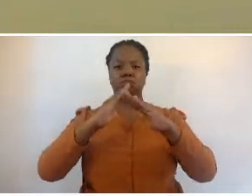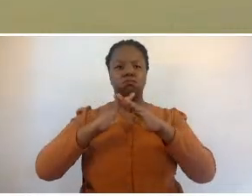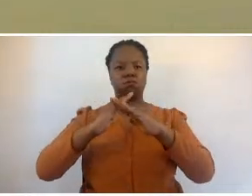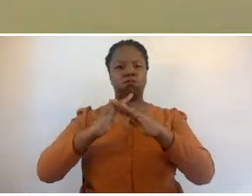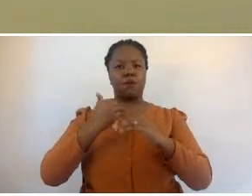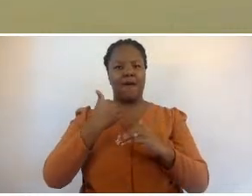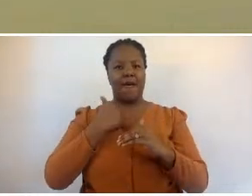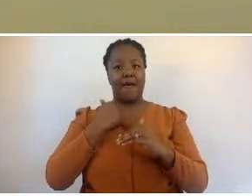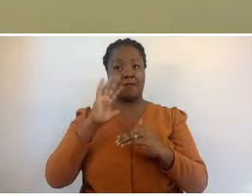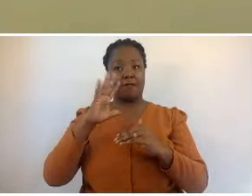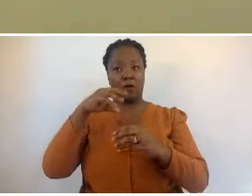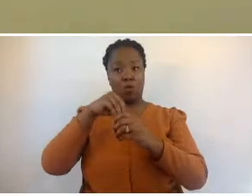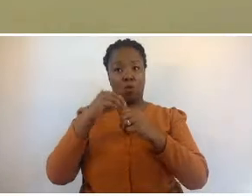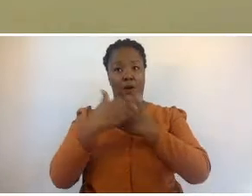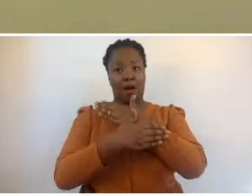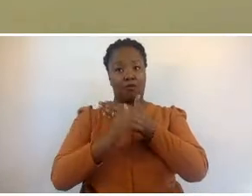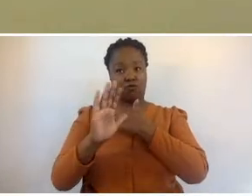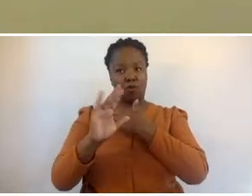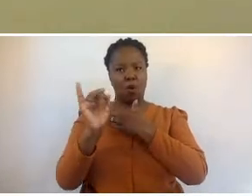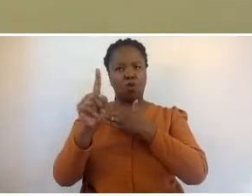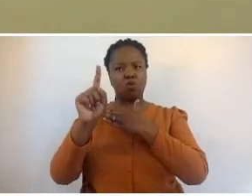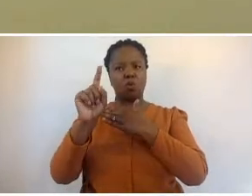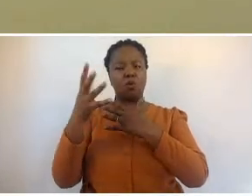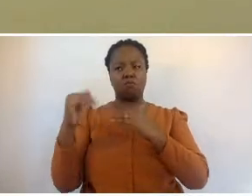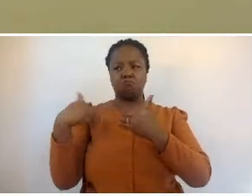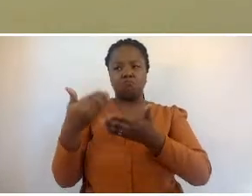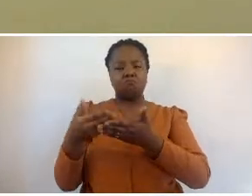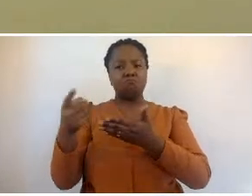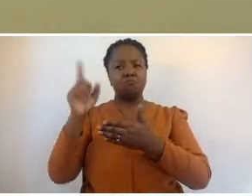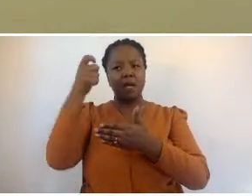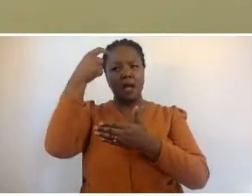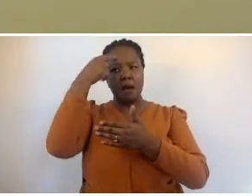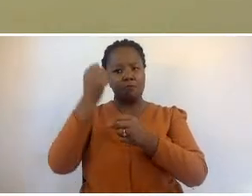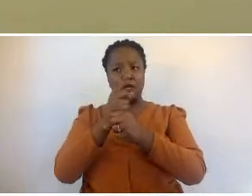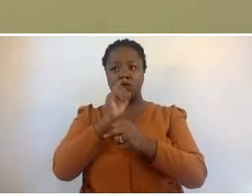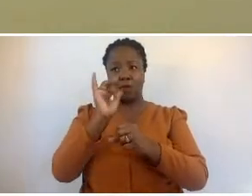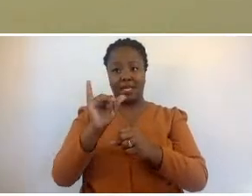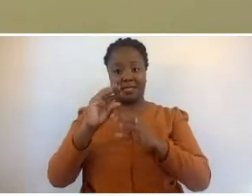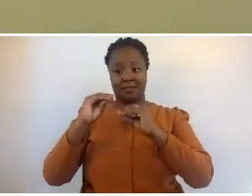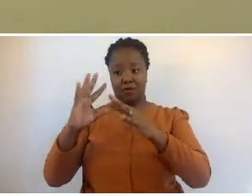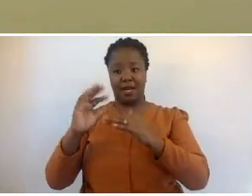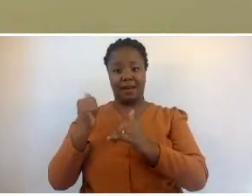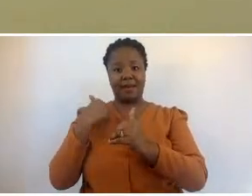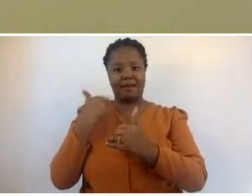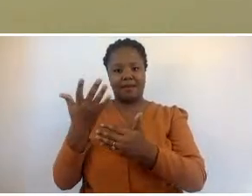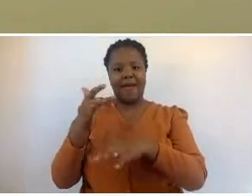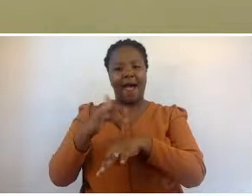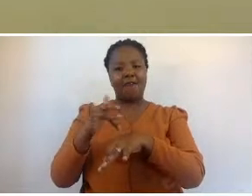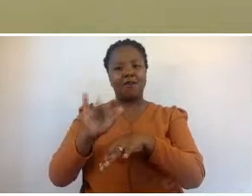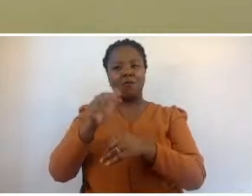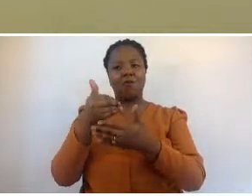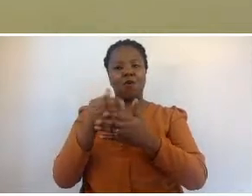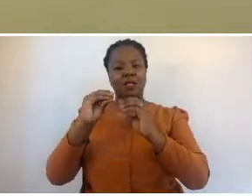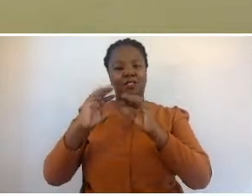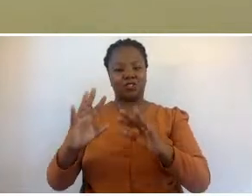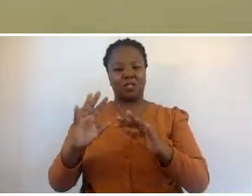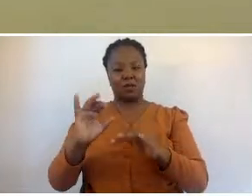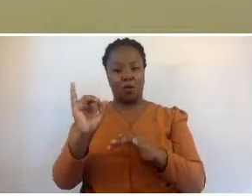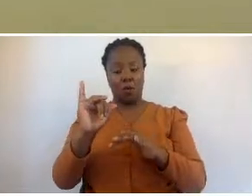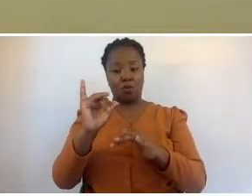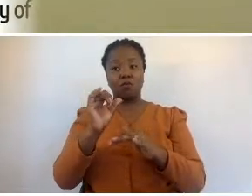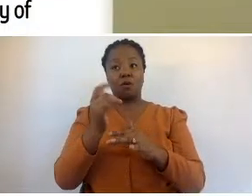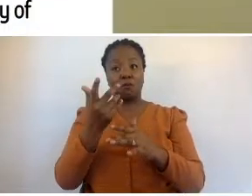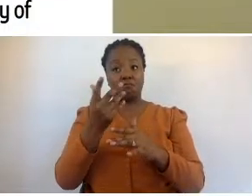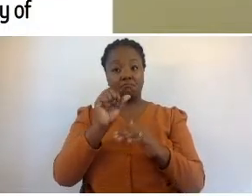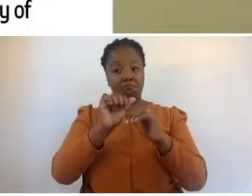perfectionnement des enseignants dans notre pays? Quelles mesures prend votre gouvernement pour veiller à ce que la formation soit disponible pour tous les enseignants et que les enseignants